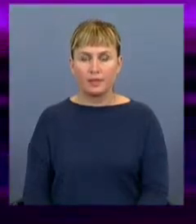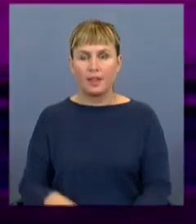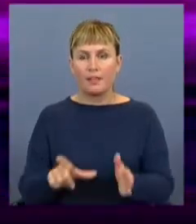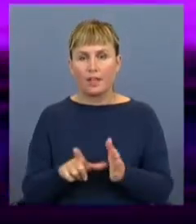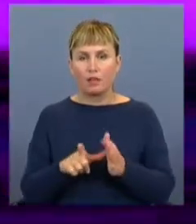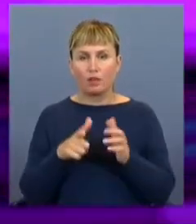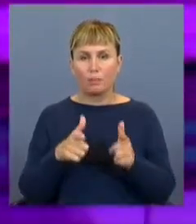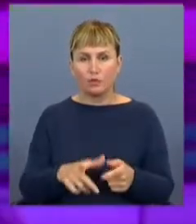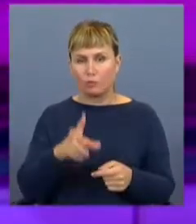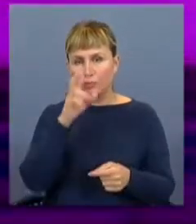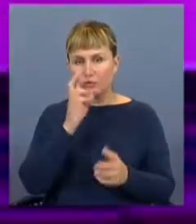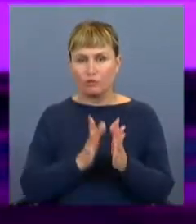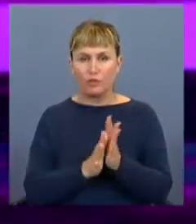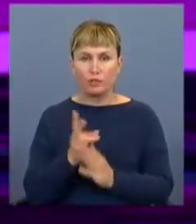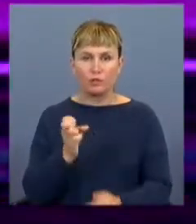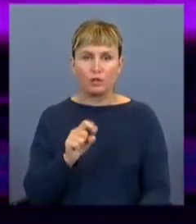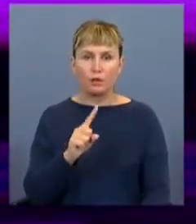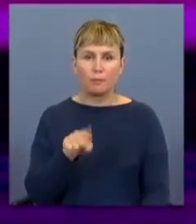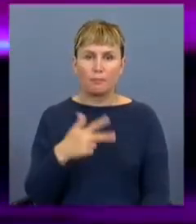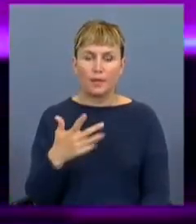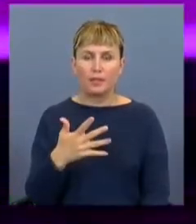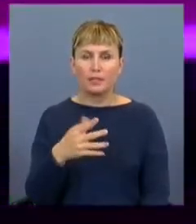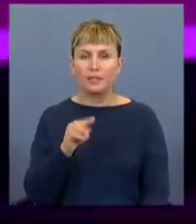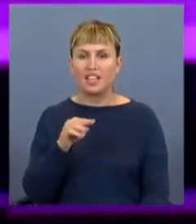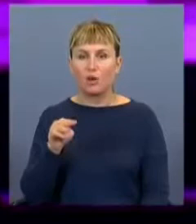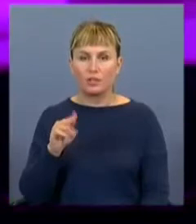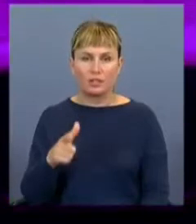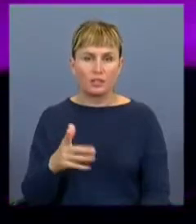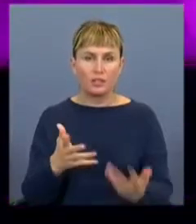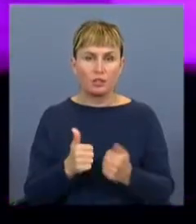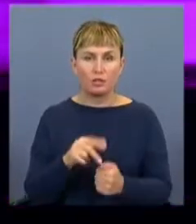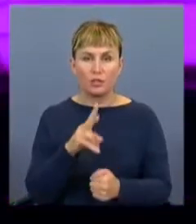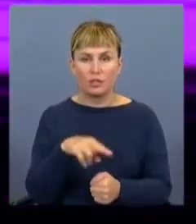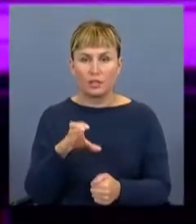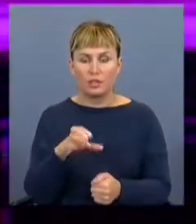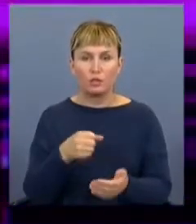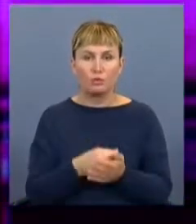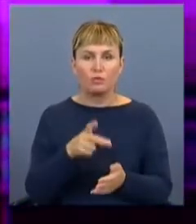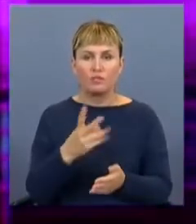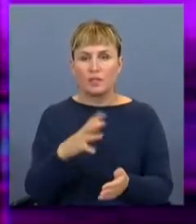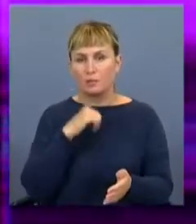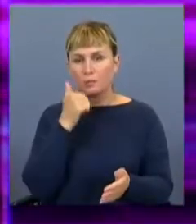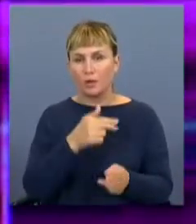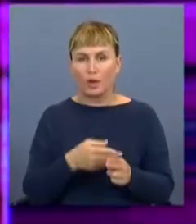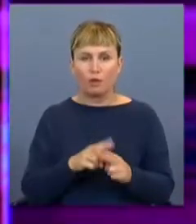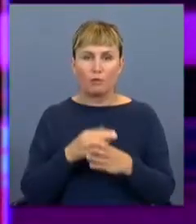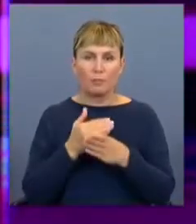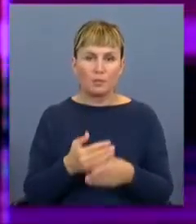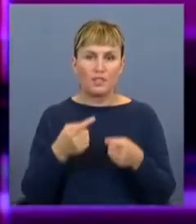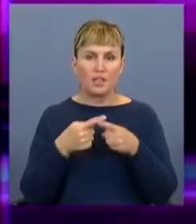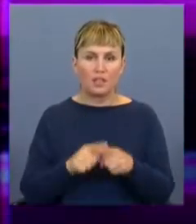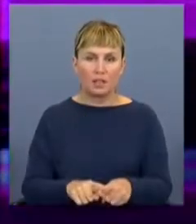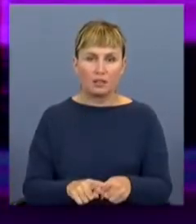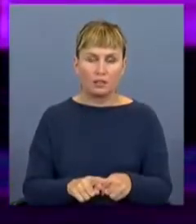Налоговые поступления в бюджет вырастут на 1,5 триллиона тенге за счет НДС до 2025 года. Этому поспособствует